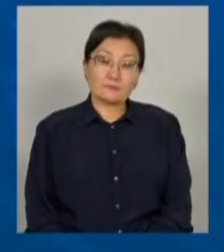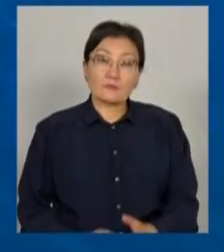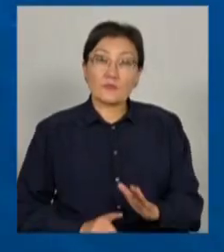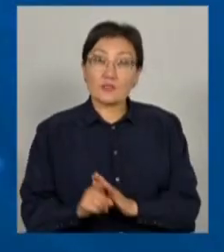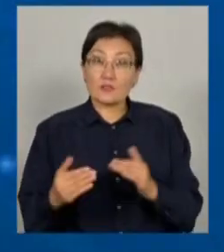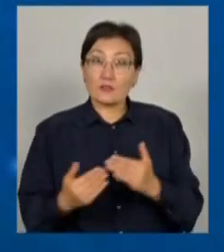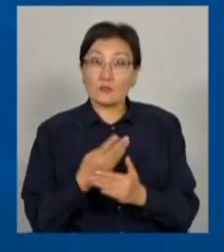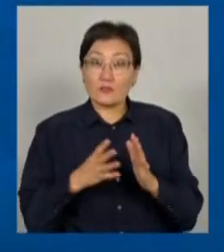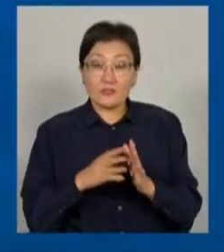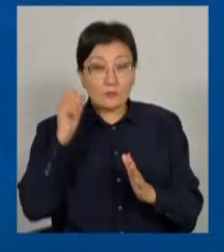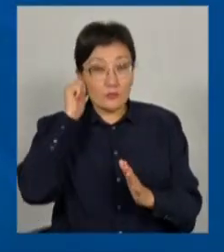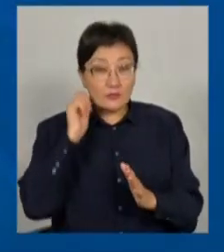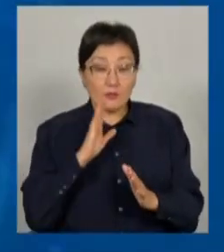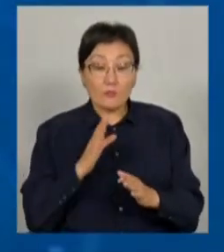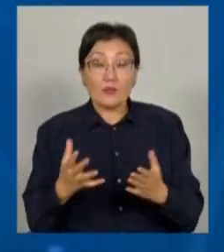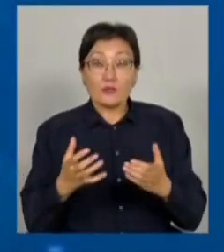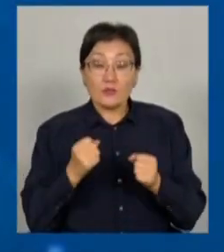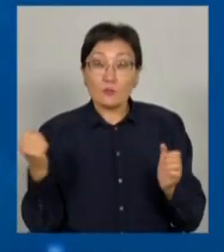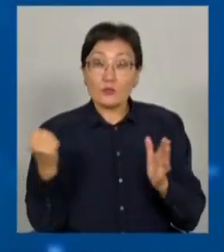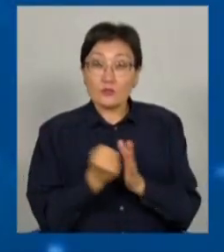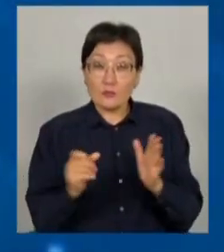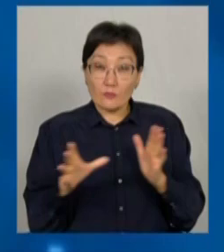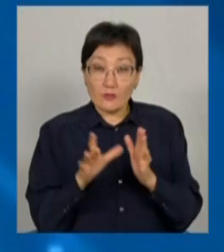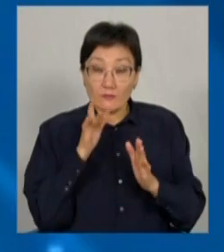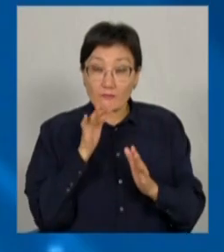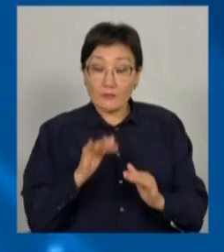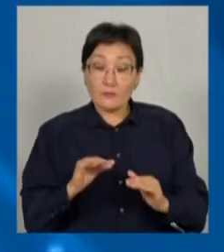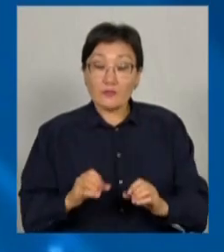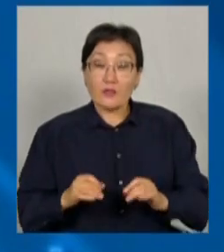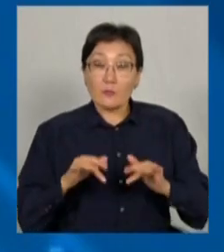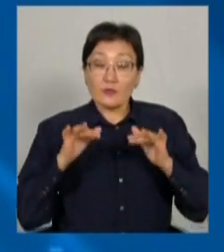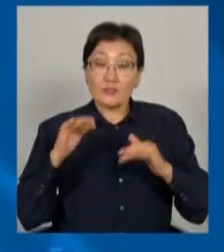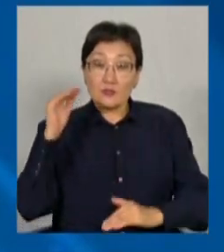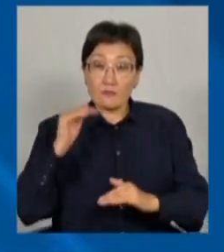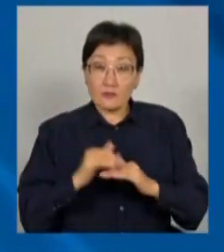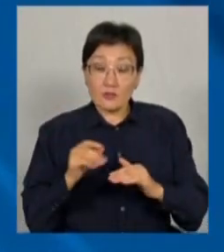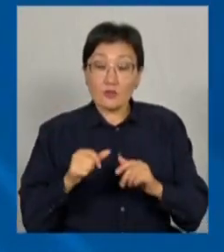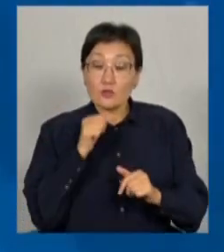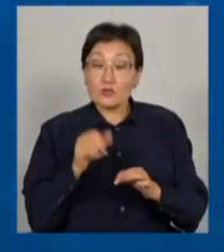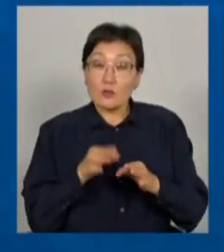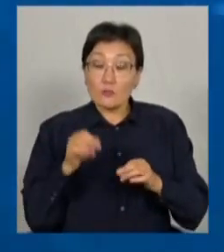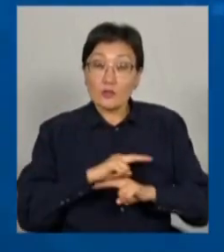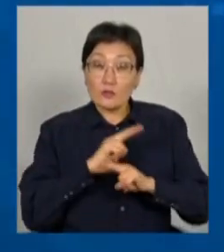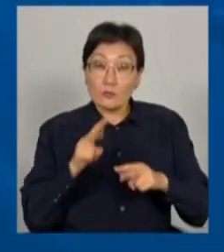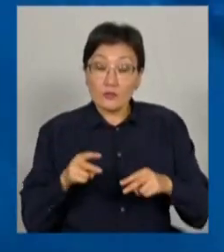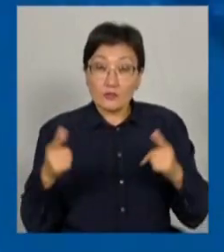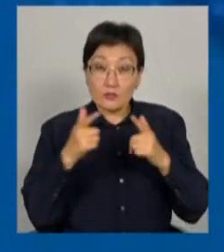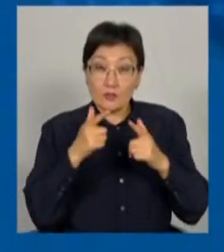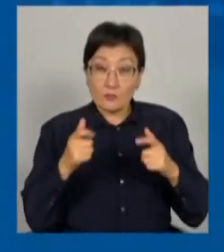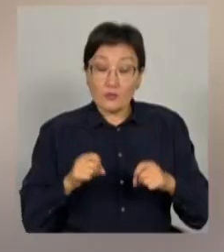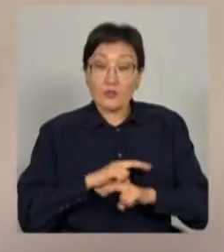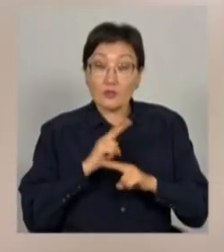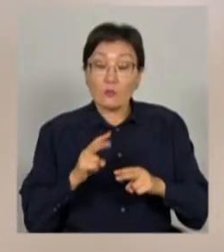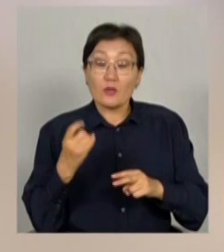Начинаем выпуск. 9-летняя девочка, получившая удар током во время пенной вечеринки в Костанайской области, скончалась. Информацию о смерти